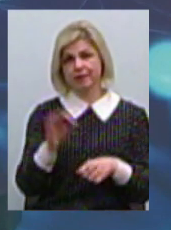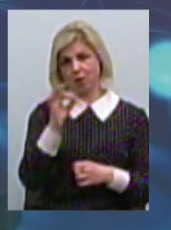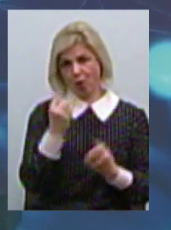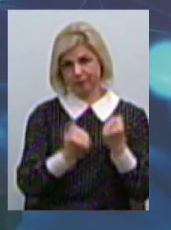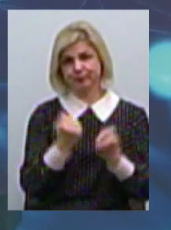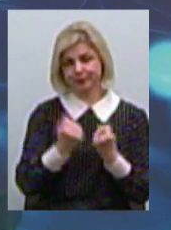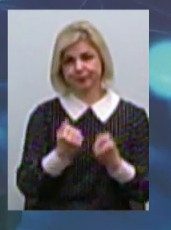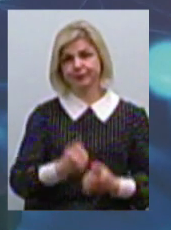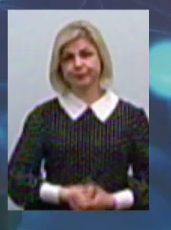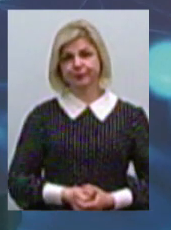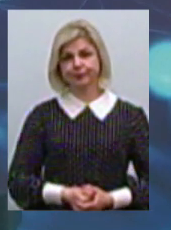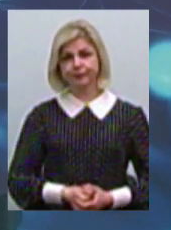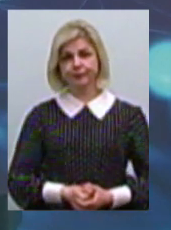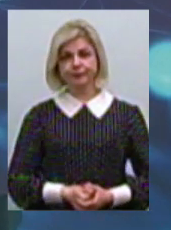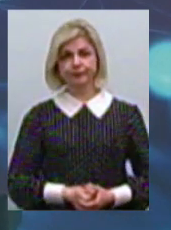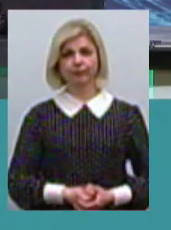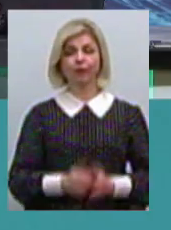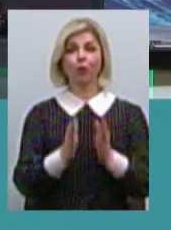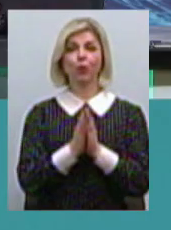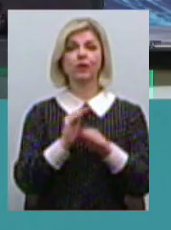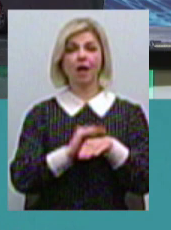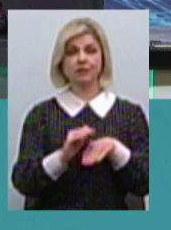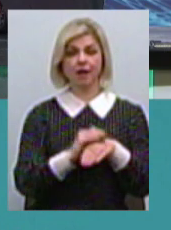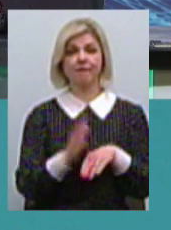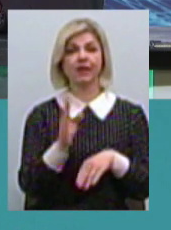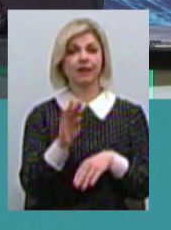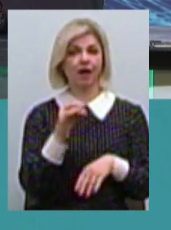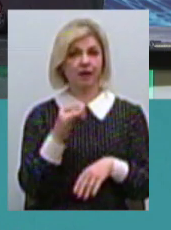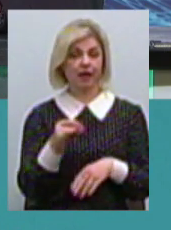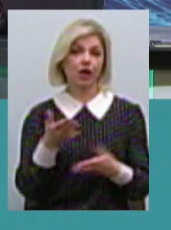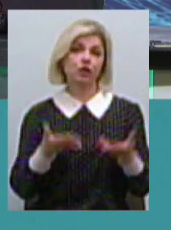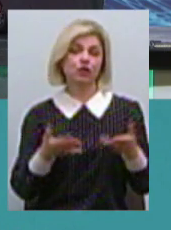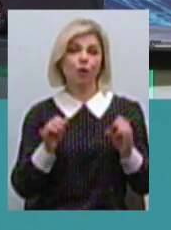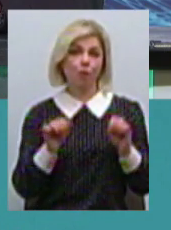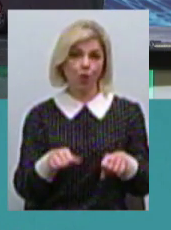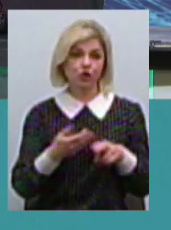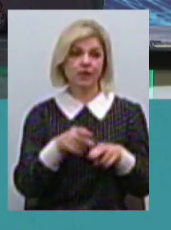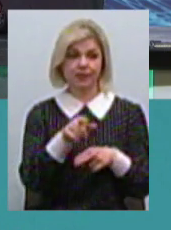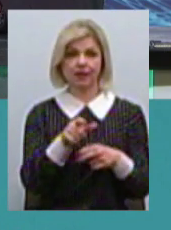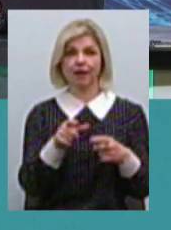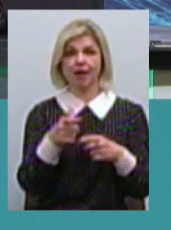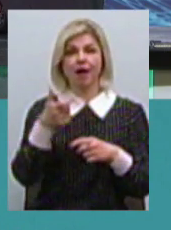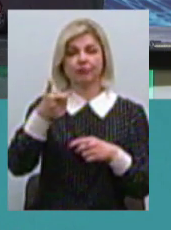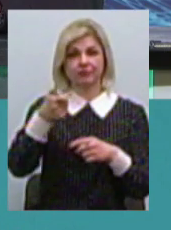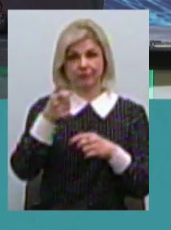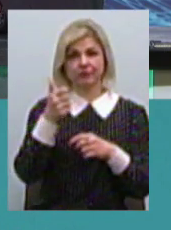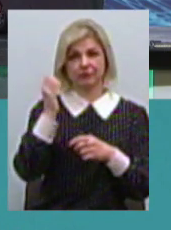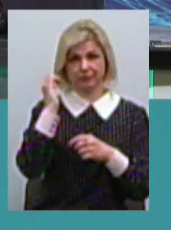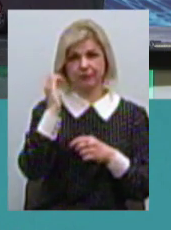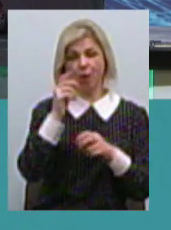операцію «Пішохід». Будь ласка, Віталій, чи можуть ці пристрої, про які ми щойно побачили